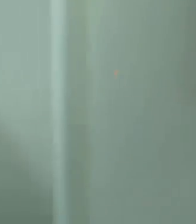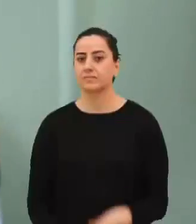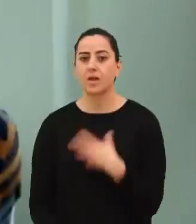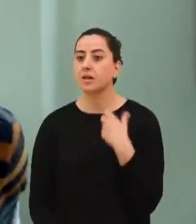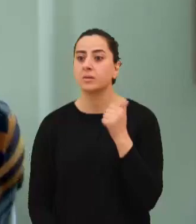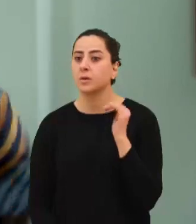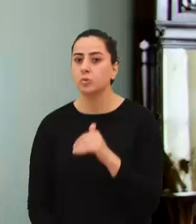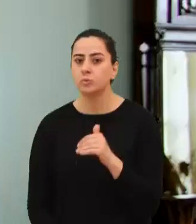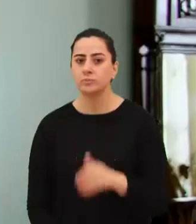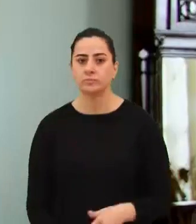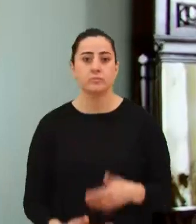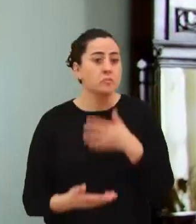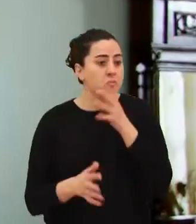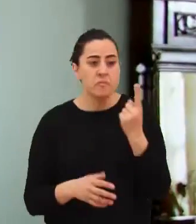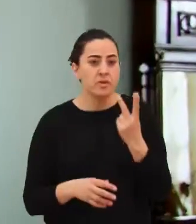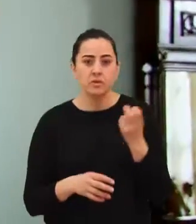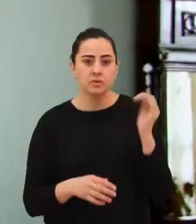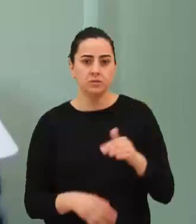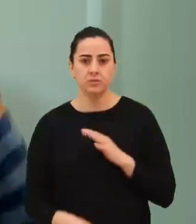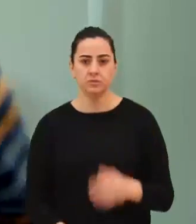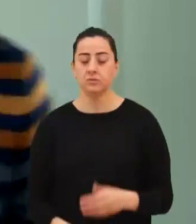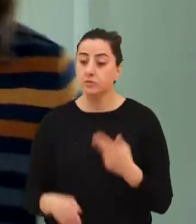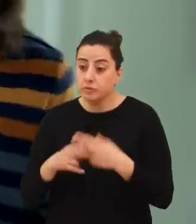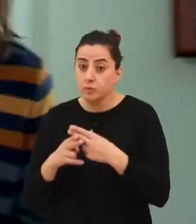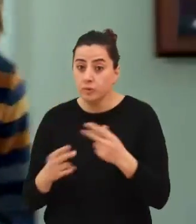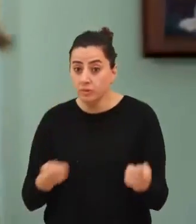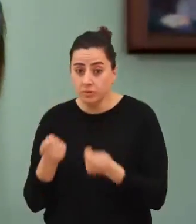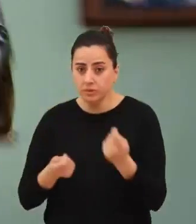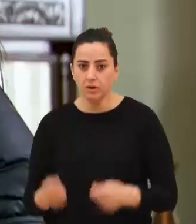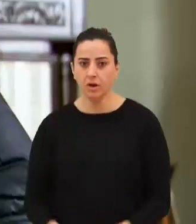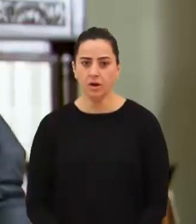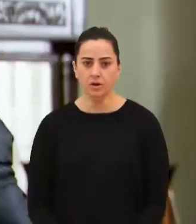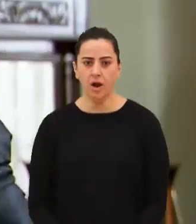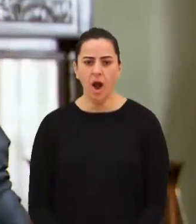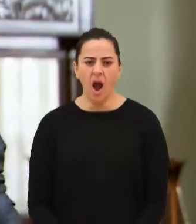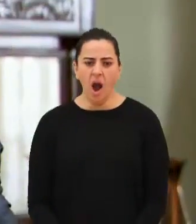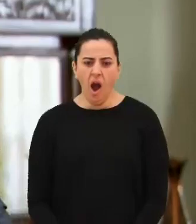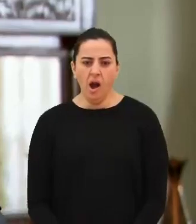Annenler ne zaman geliyordu Burhan? Vallahi bir iki saate gelirler ya. Hadi o zaman acele edelim, hadi hadi ya.